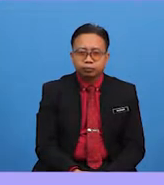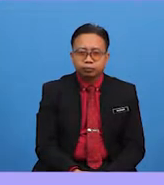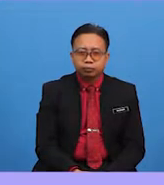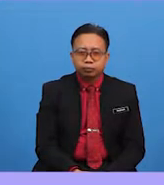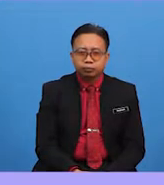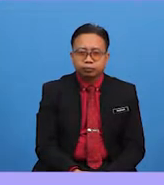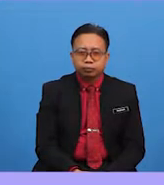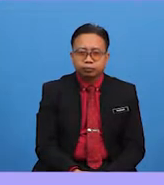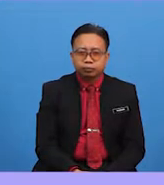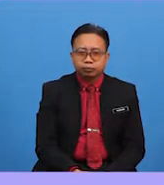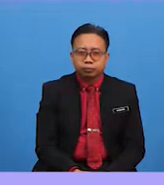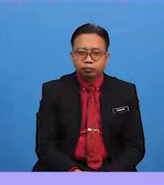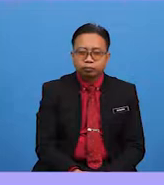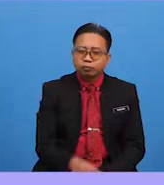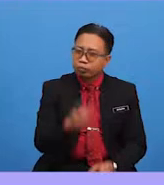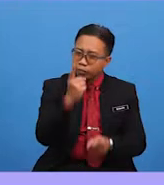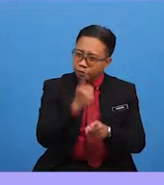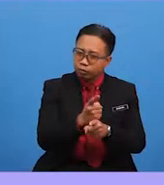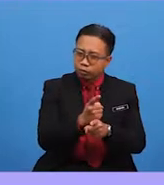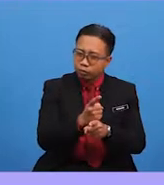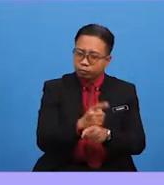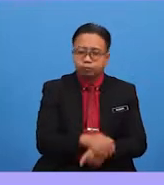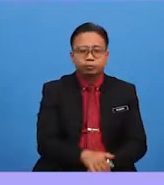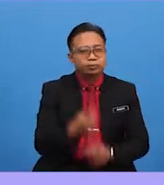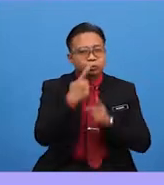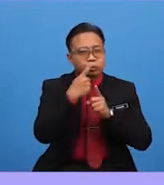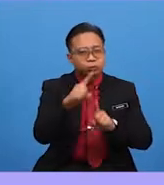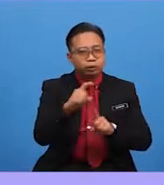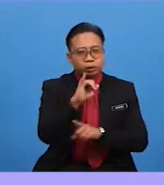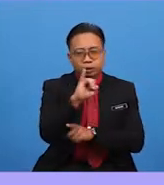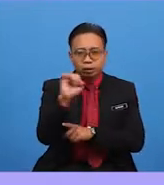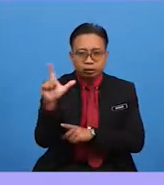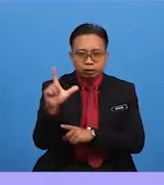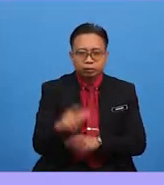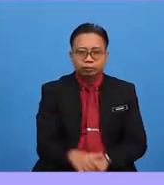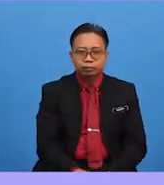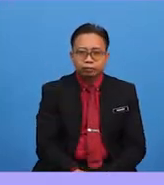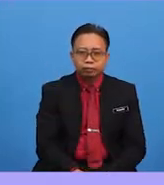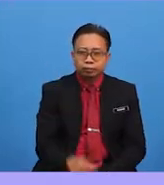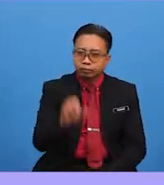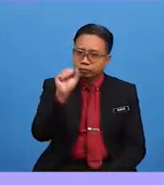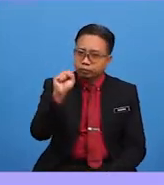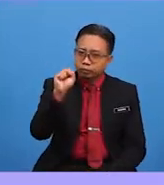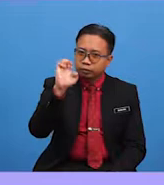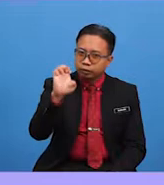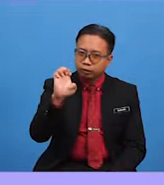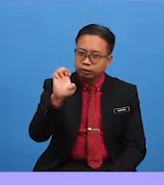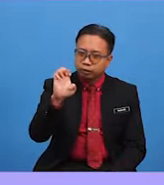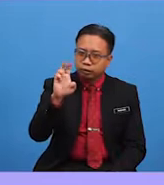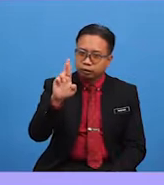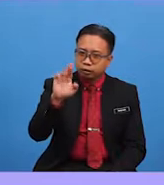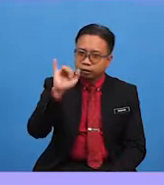Masya Allah, betul tu. Jawapannya ialah se,